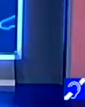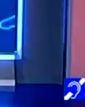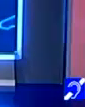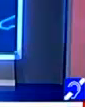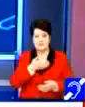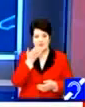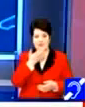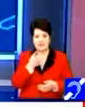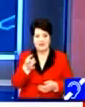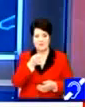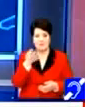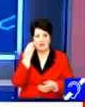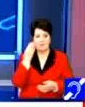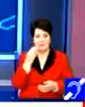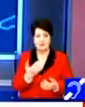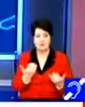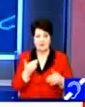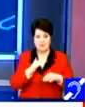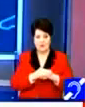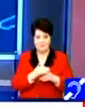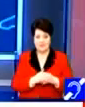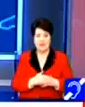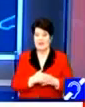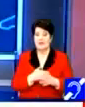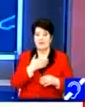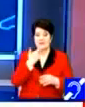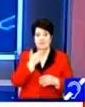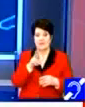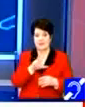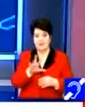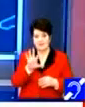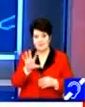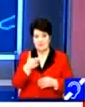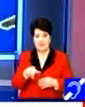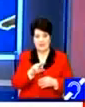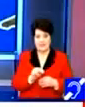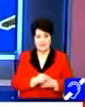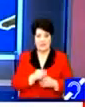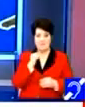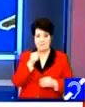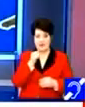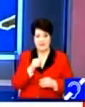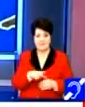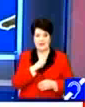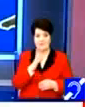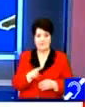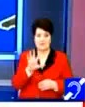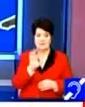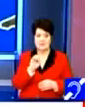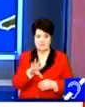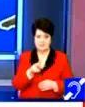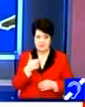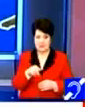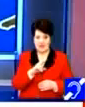și caldă în Republica Moldova. În această noapte, temperaturile se vor situa între 3 și 5 grade Celsius. Mâine, maxima va urca până la